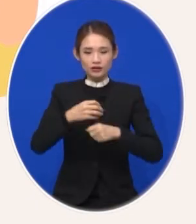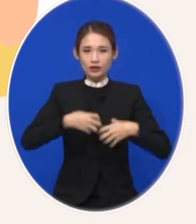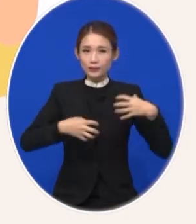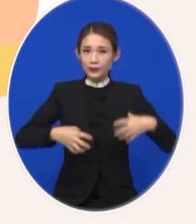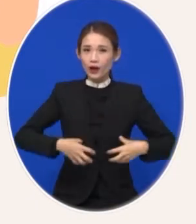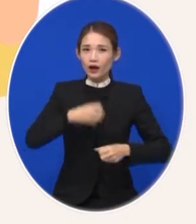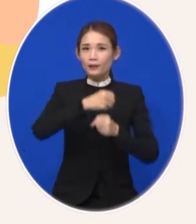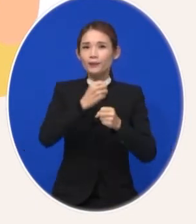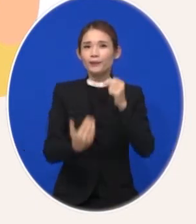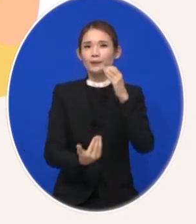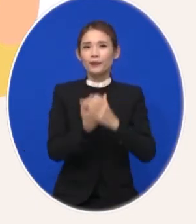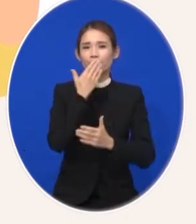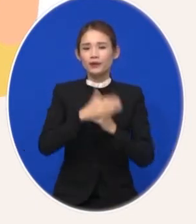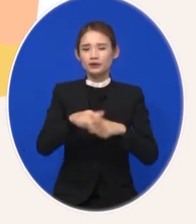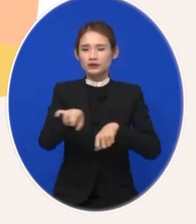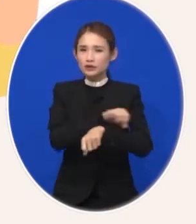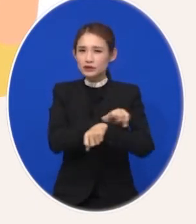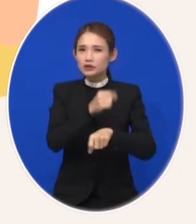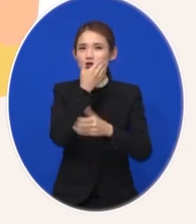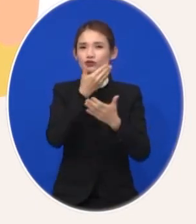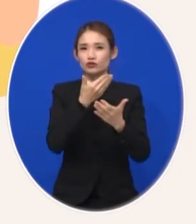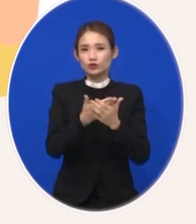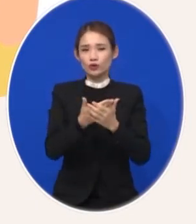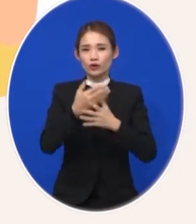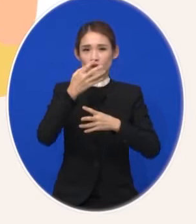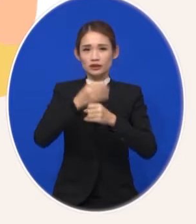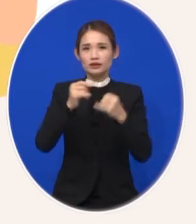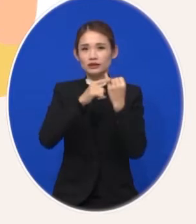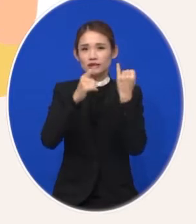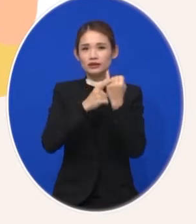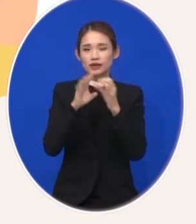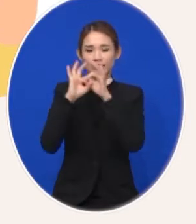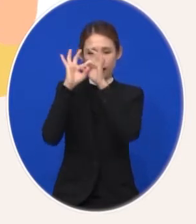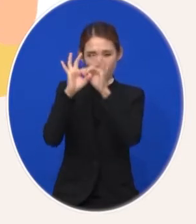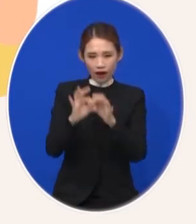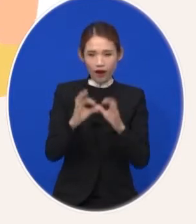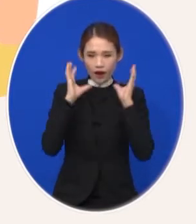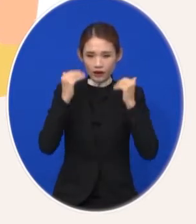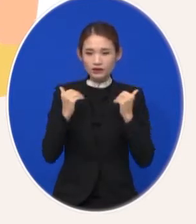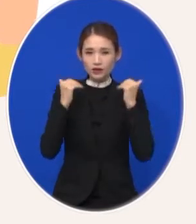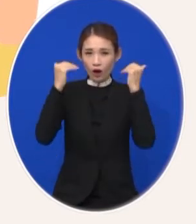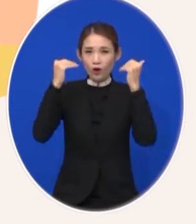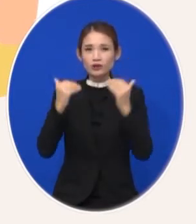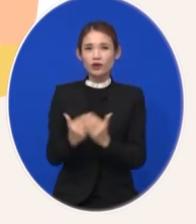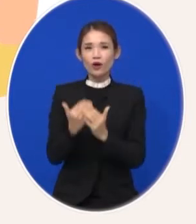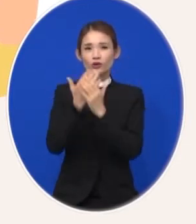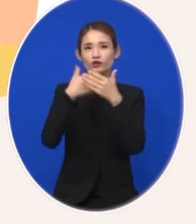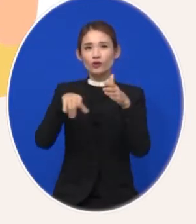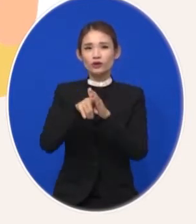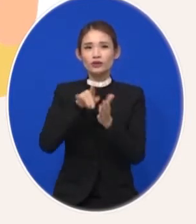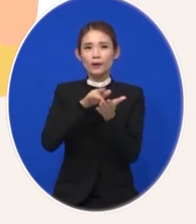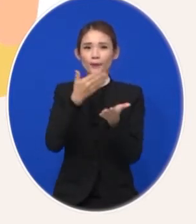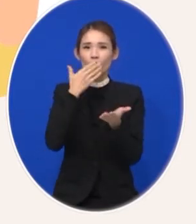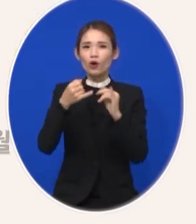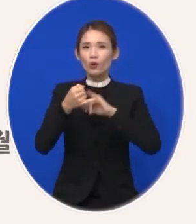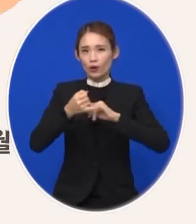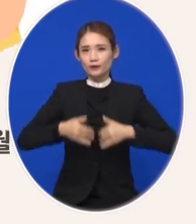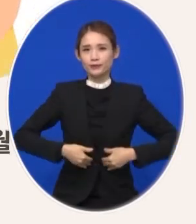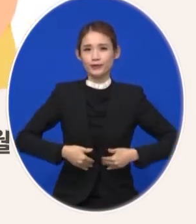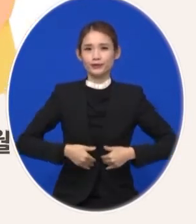형성기로 이때는 특히 중요하며 임신 기간 내내 아기의 성장과 성숙을 위해서 복용하시는 것이